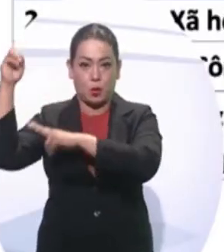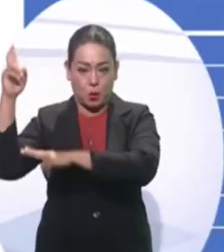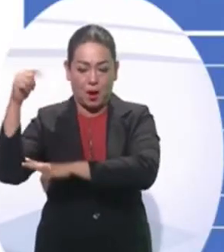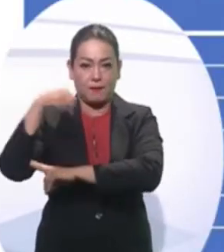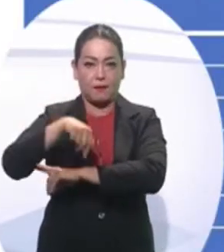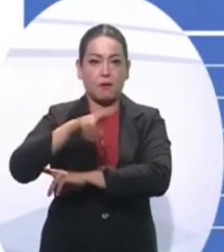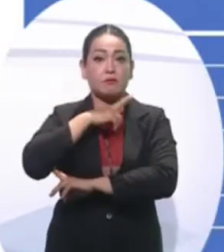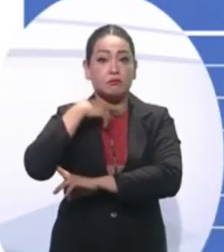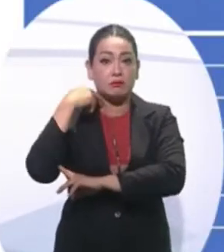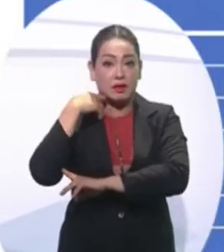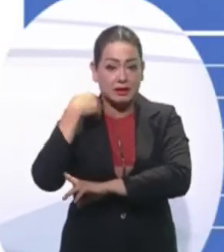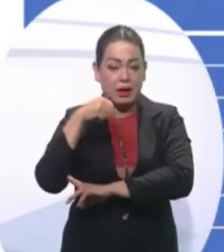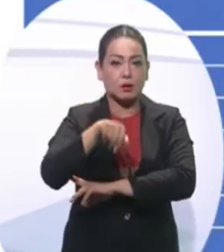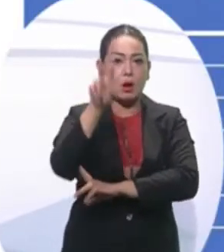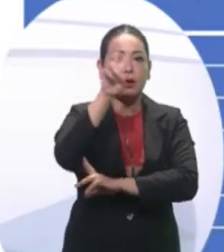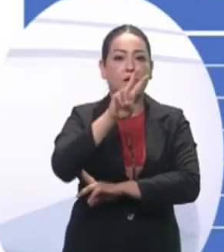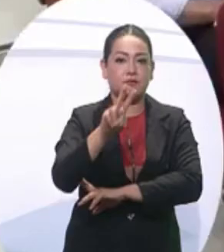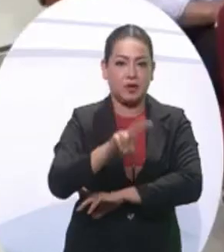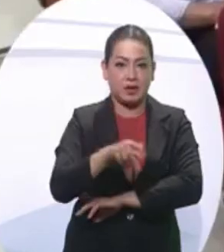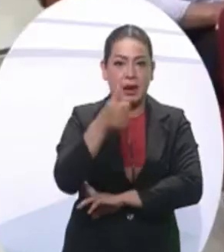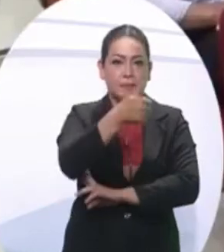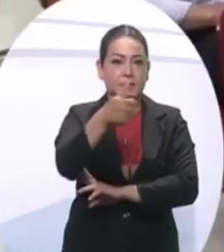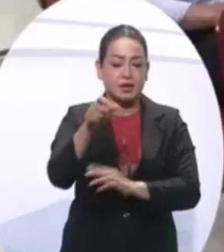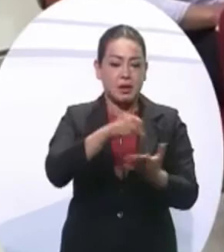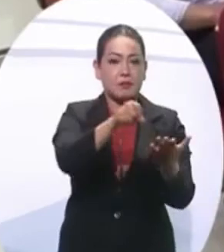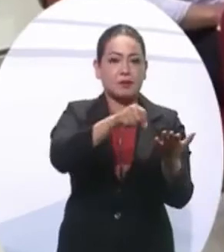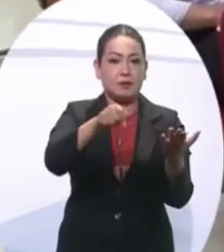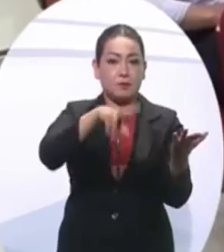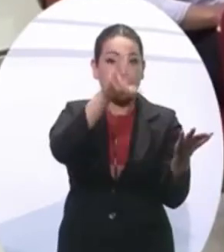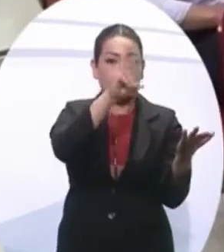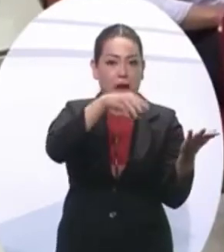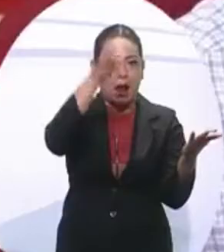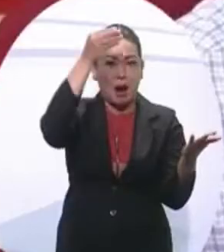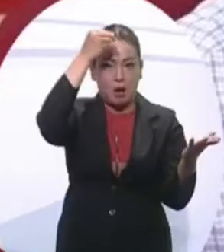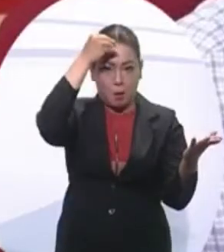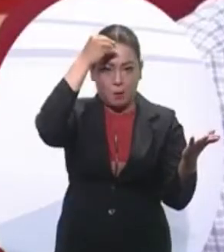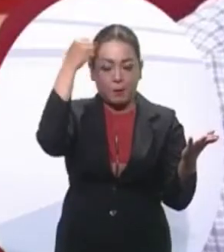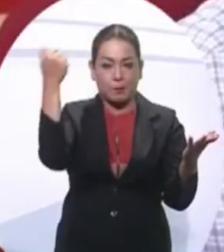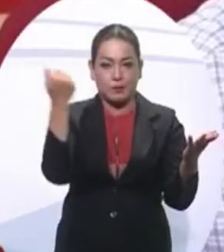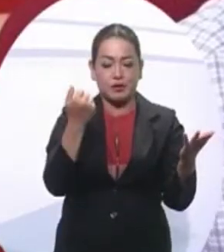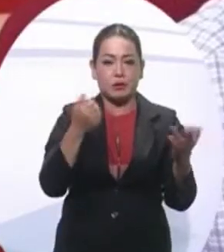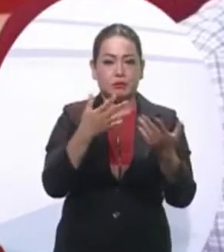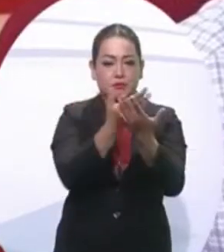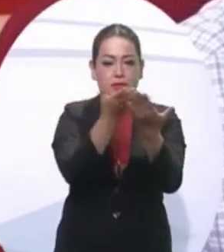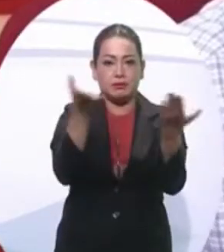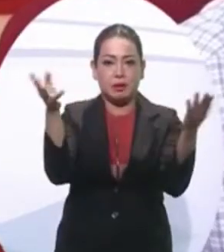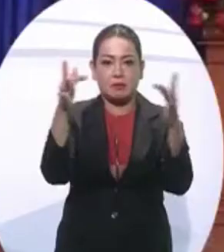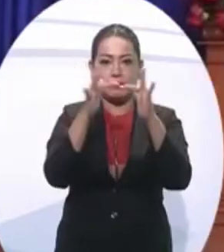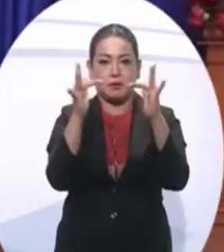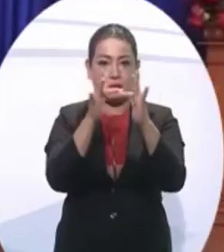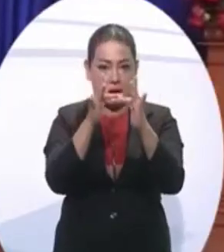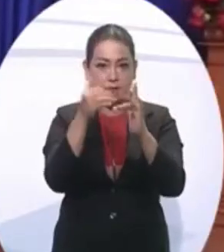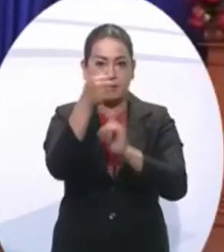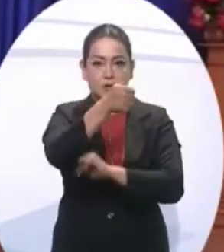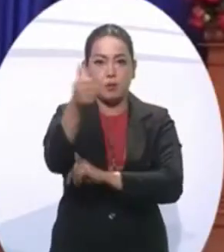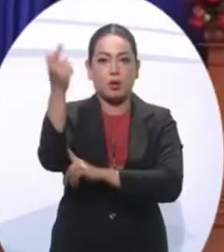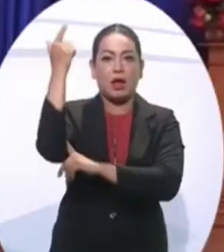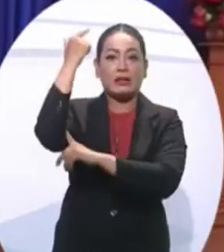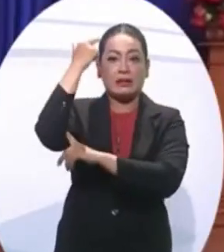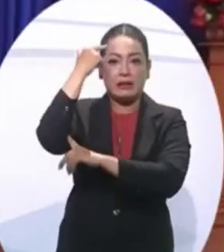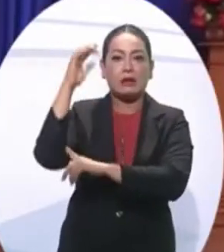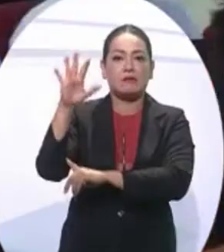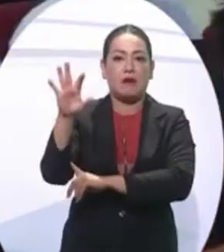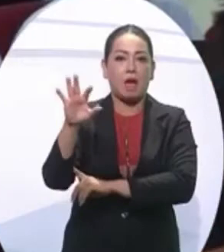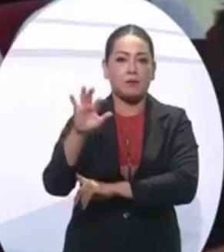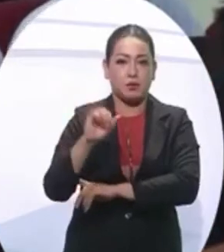đó cho thấy tạp chí đã không ngừng phát triển thu hút nhà khoa học tham gia được các trường đại học các viện nghiên cứu trong nước và quốc tế tin tưởng việc